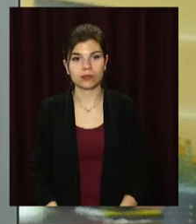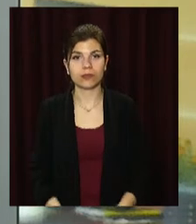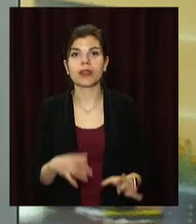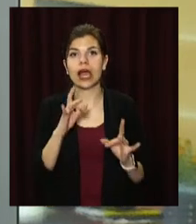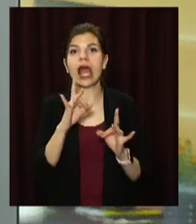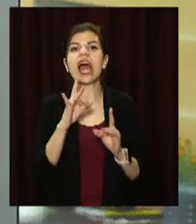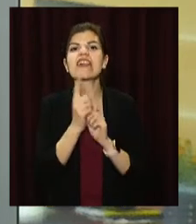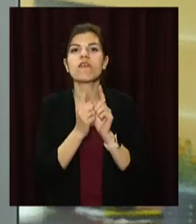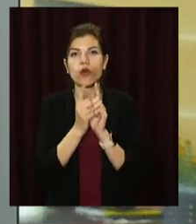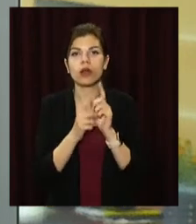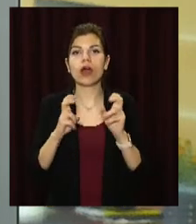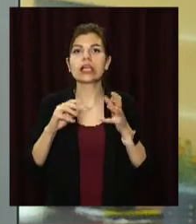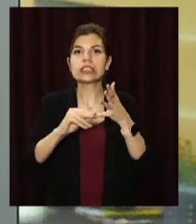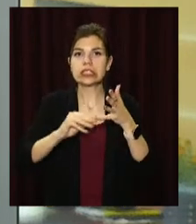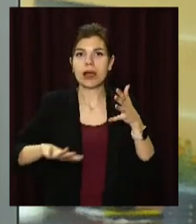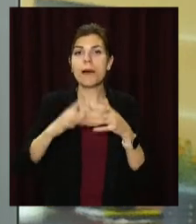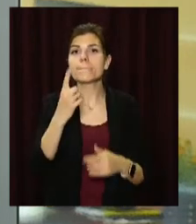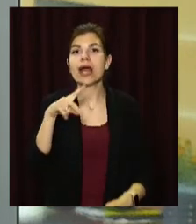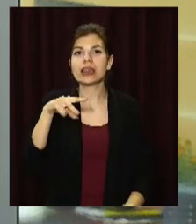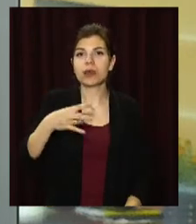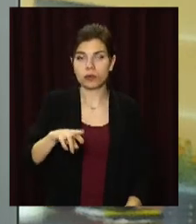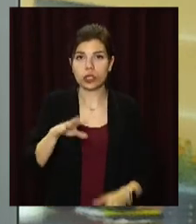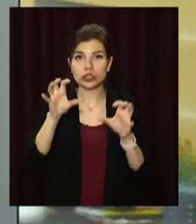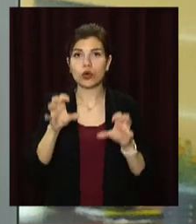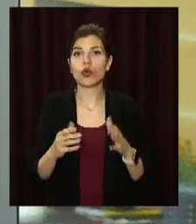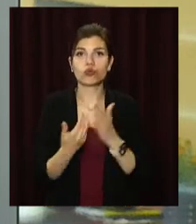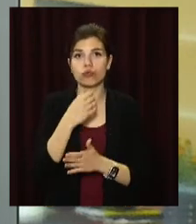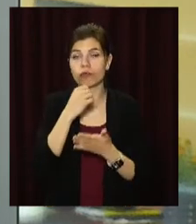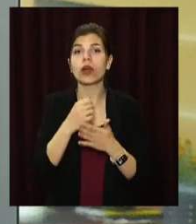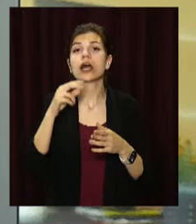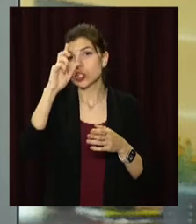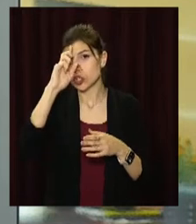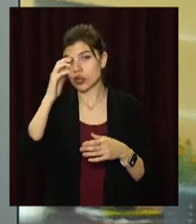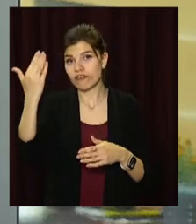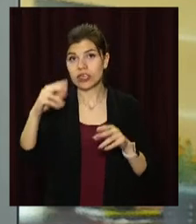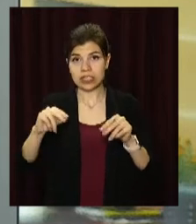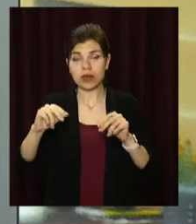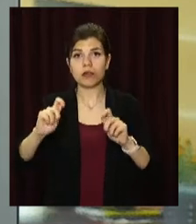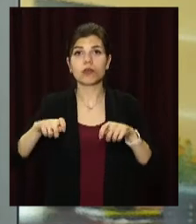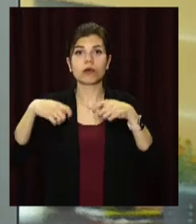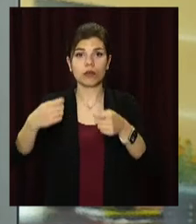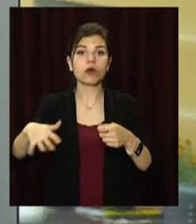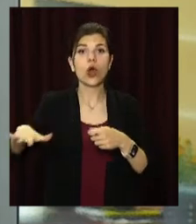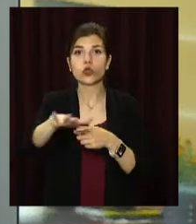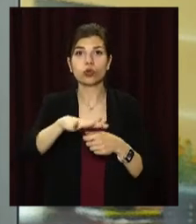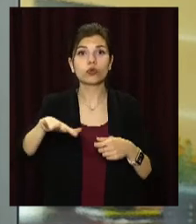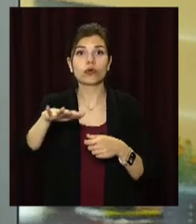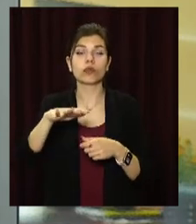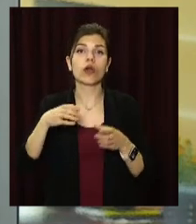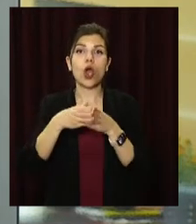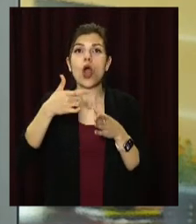Реформа ринку землі. З 1 липня набирає чинності закон, за яким державні землі переходять у власність територіальним громадам